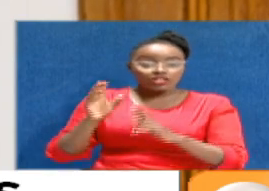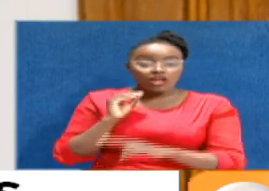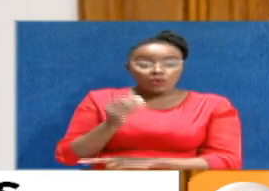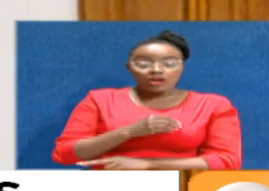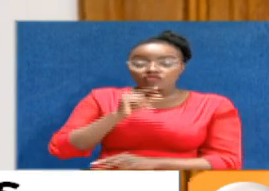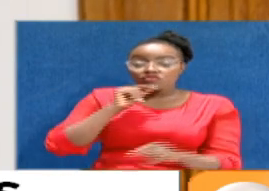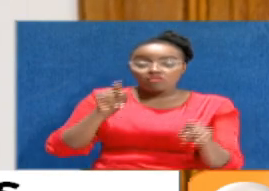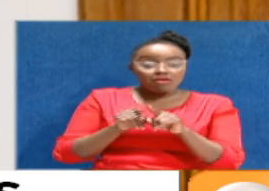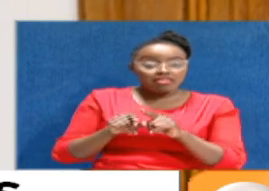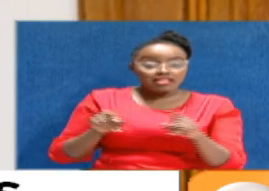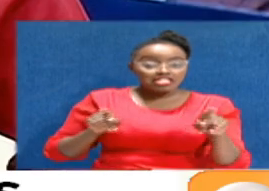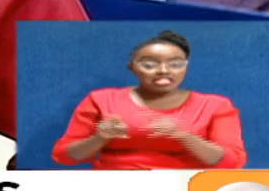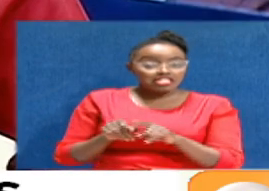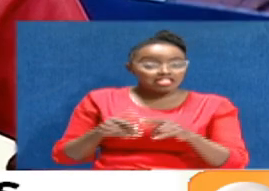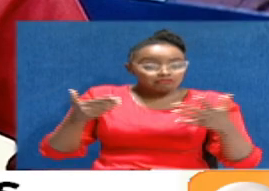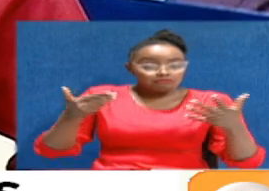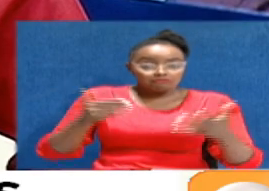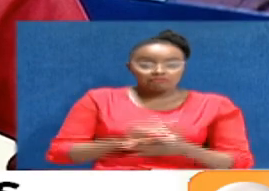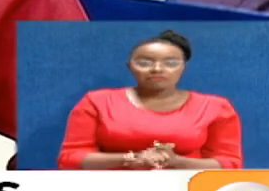wa kindugu.